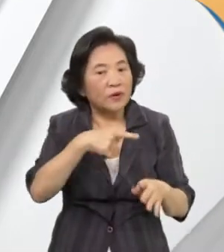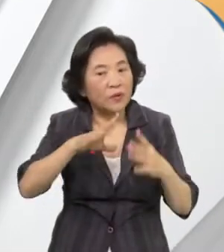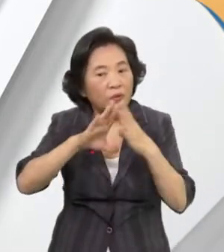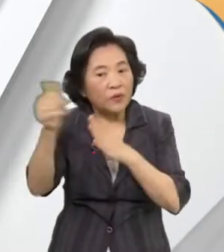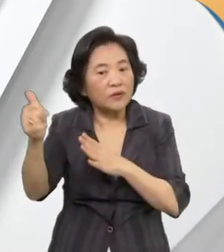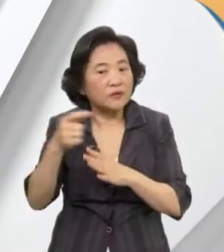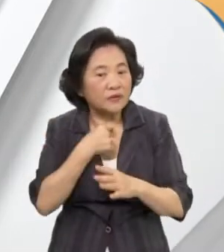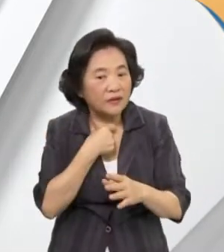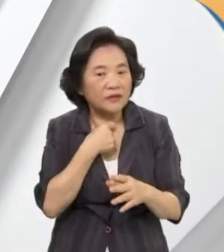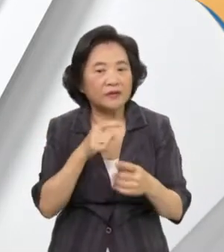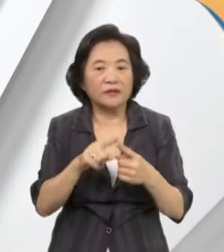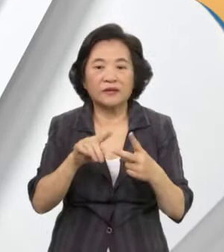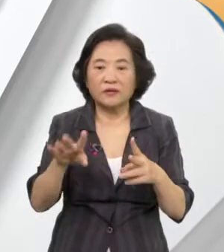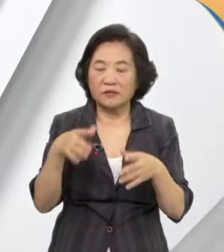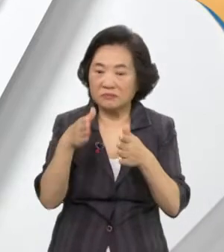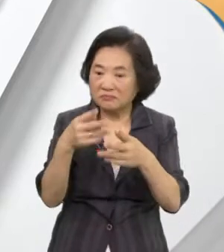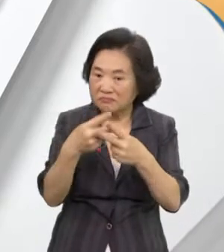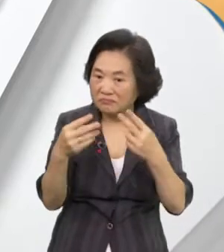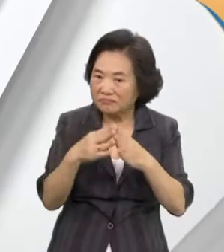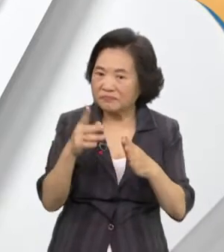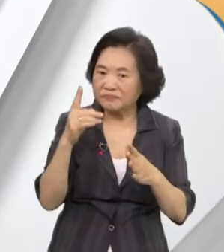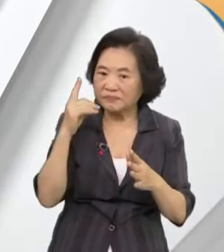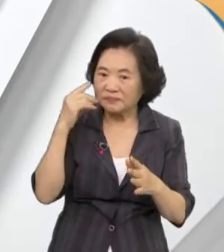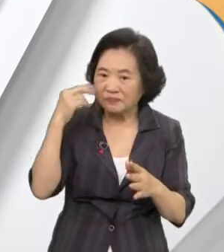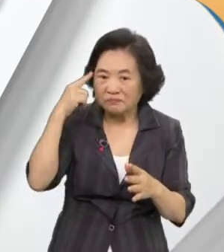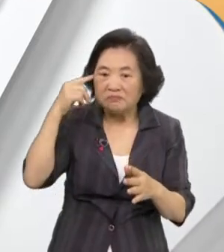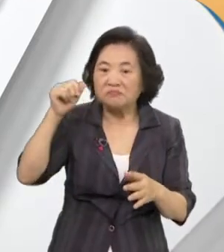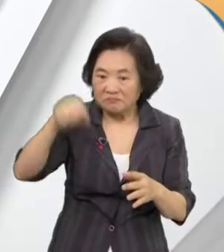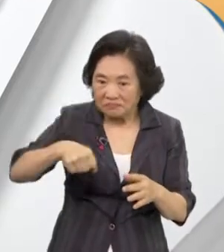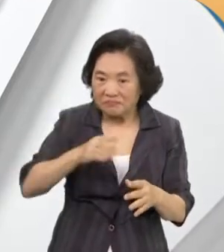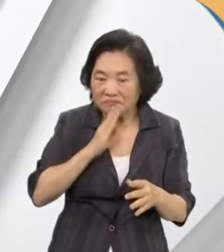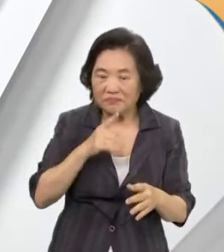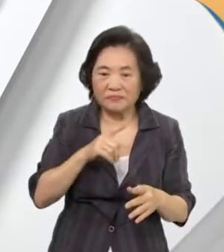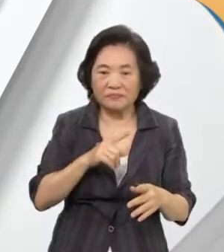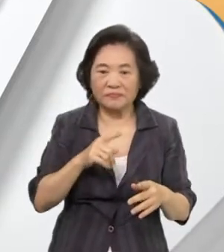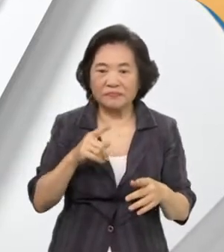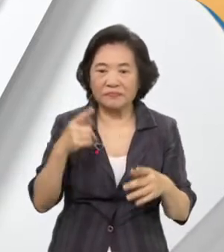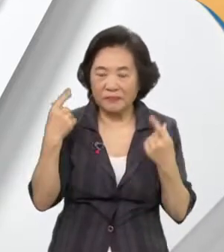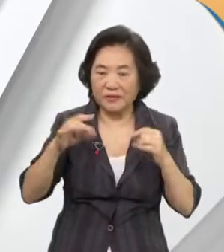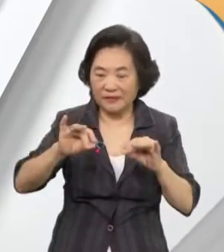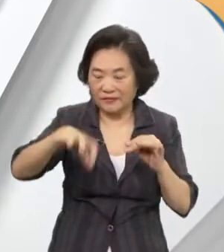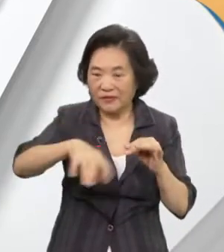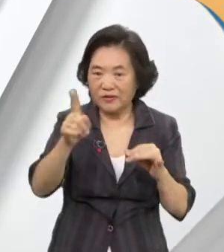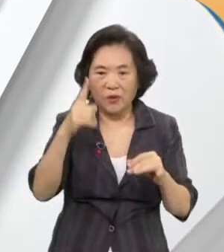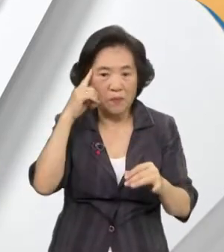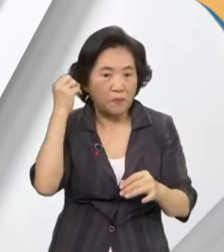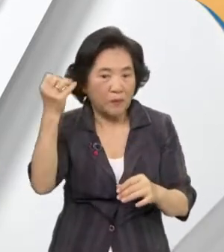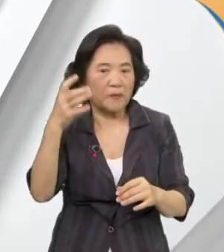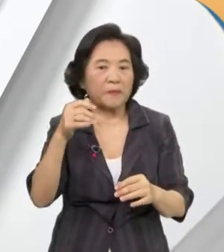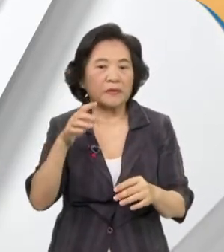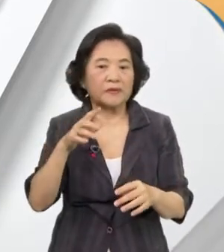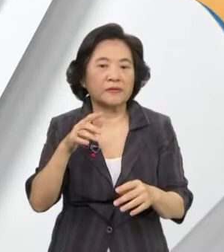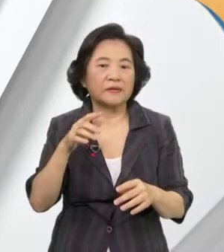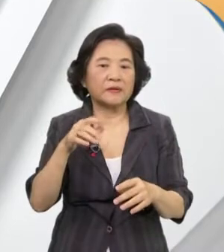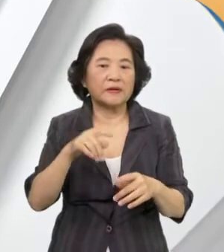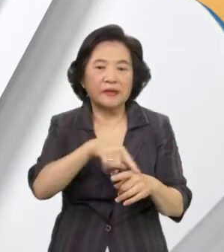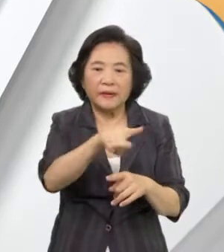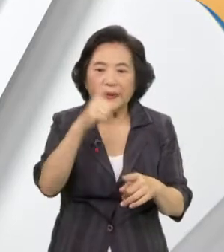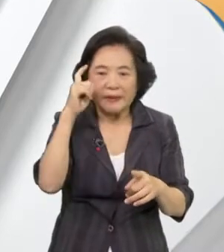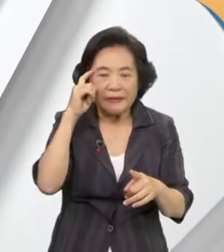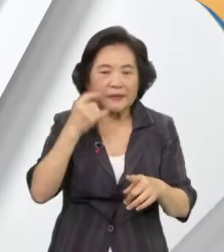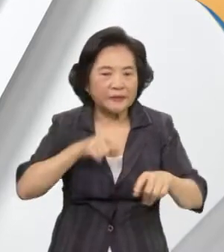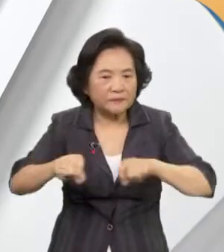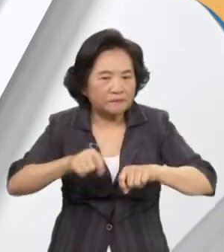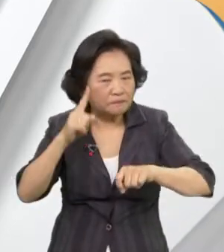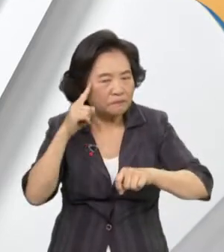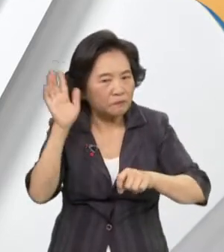乡，啊，你得认同人家客家本身客庄的地方创生。伊就因为有发展